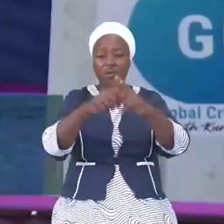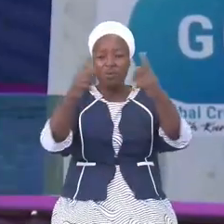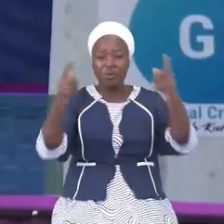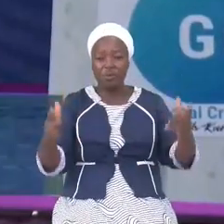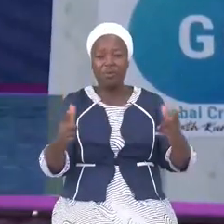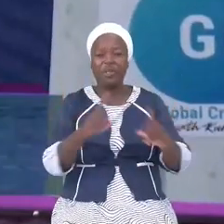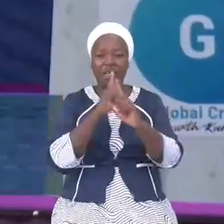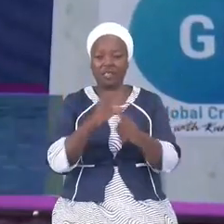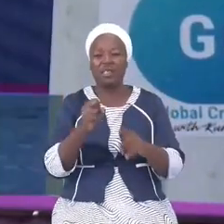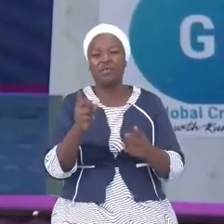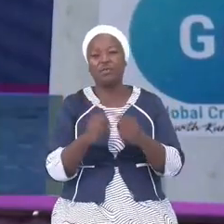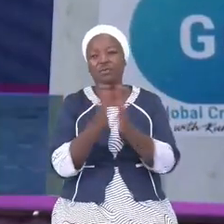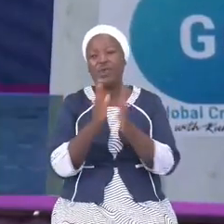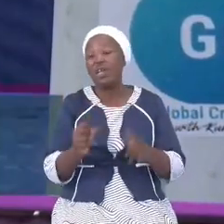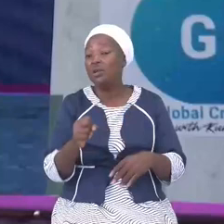prières.